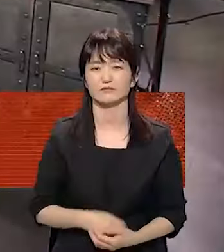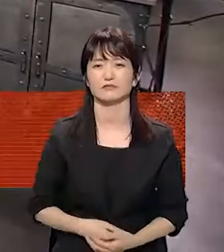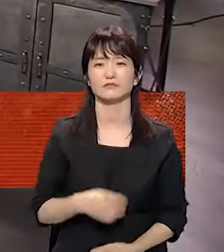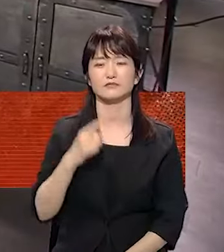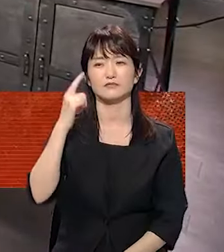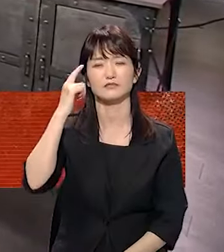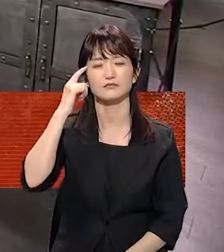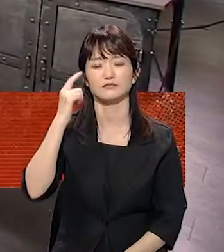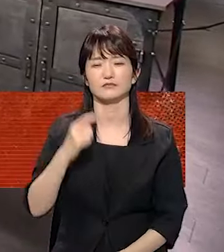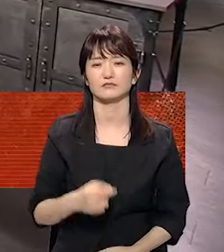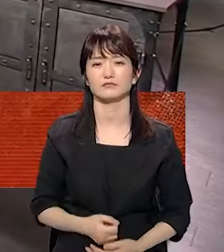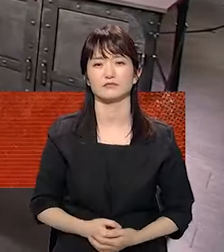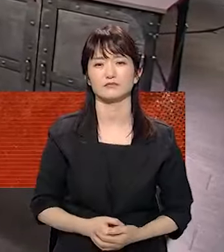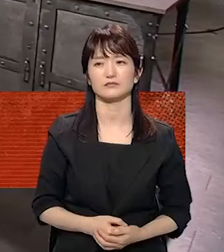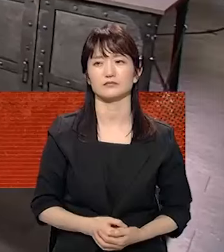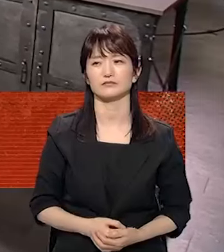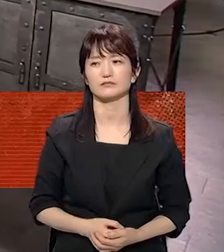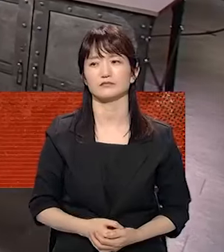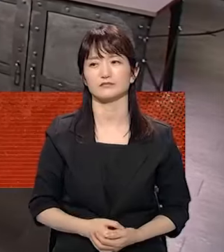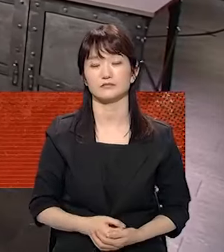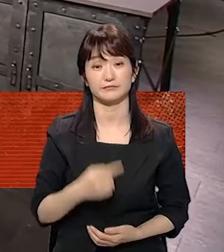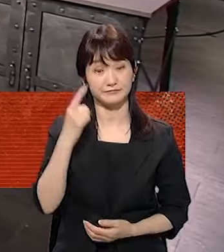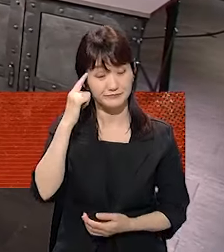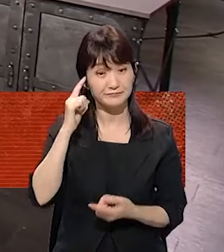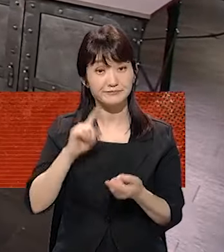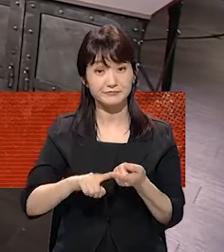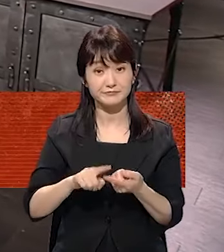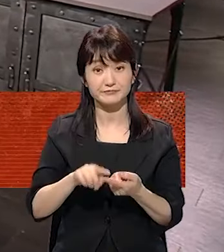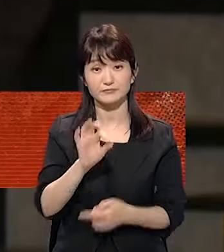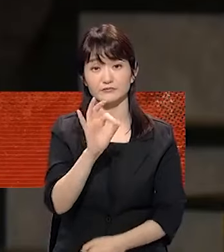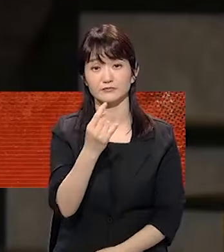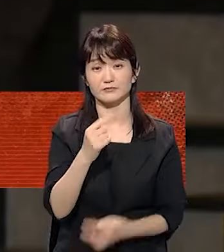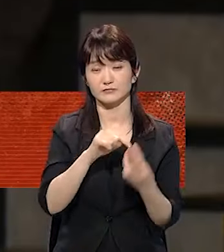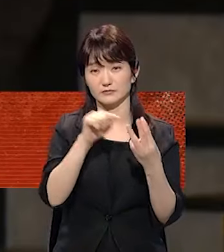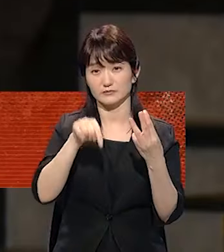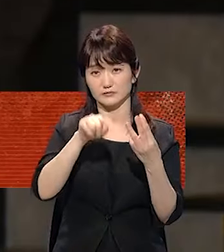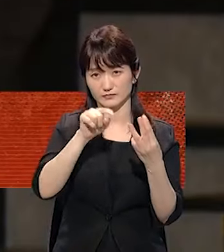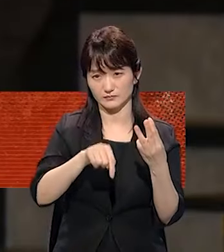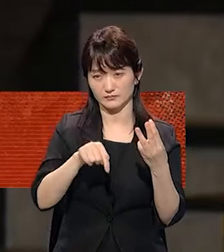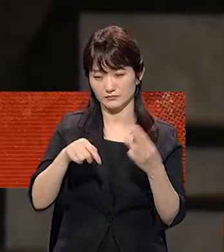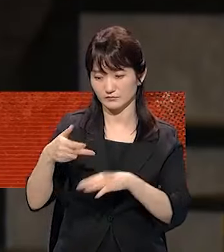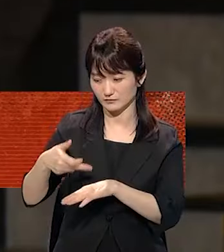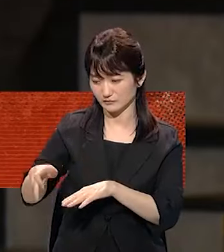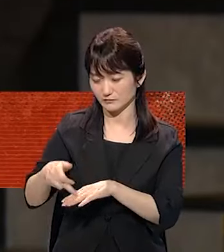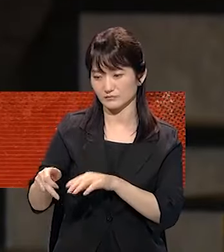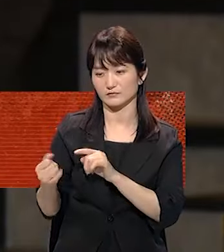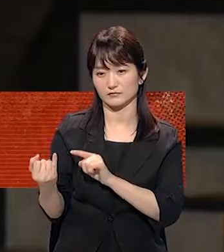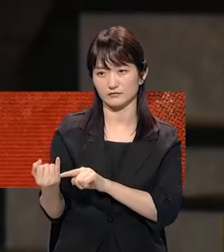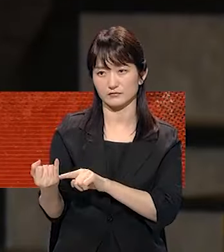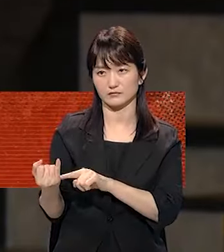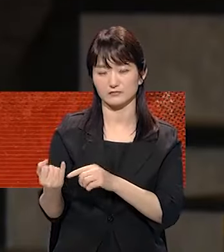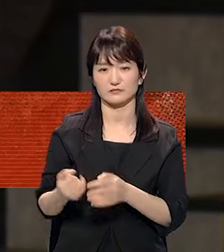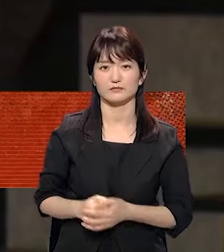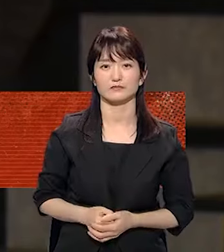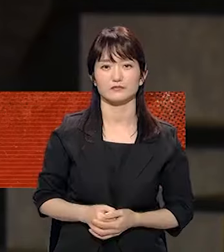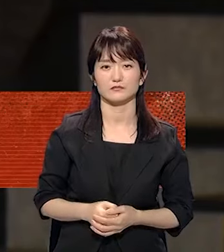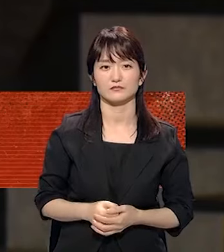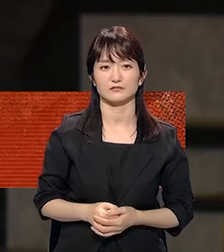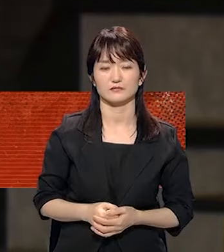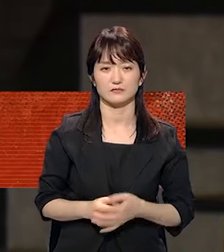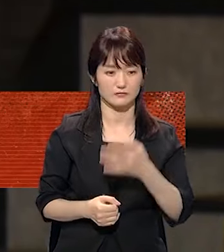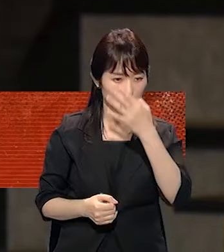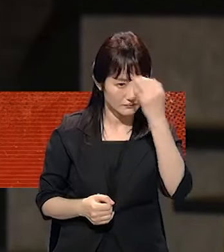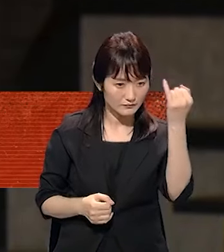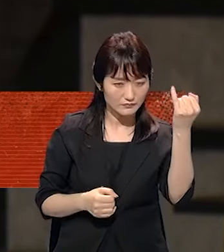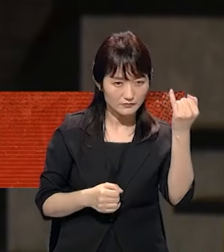걸까요네 그러니까 이제 뭐 예측하신 대로이 외삼촌이 아이 조카가 뭐 우리 엄마의 뭐 재산을 보고